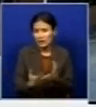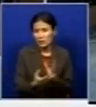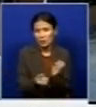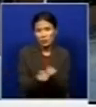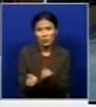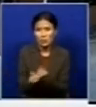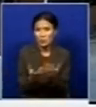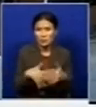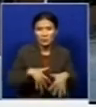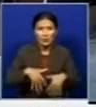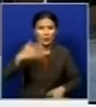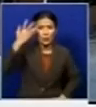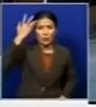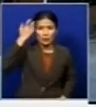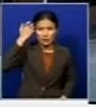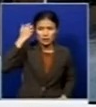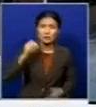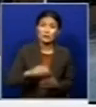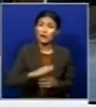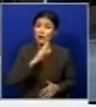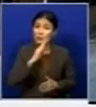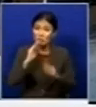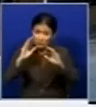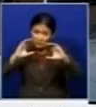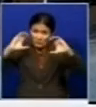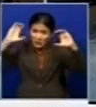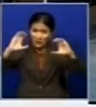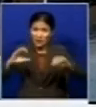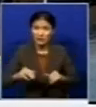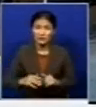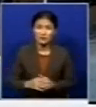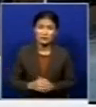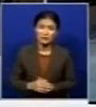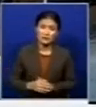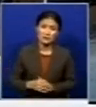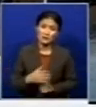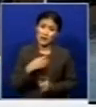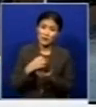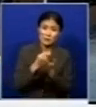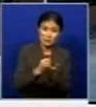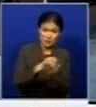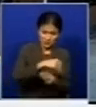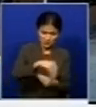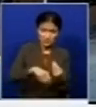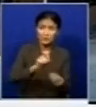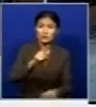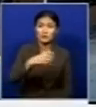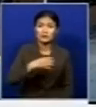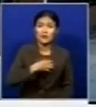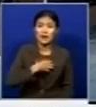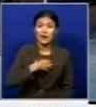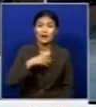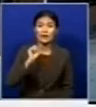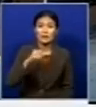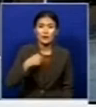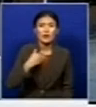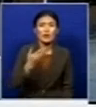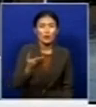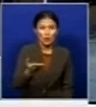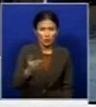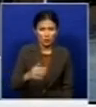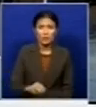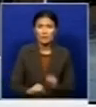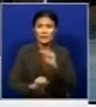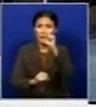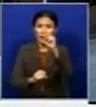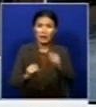างๆถ้าหากรัฐบาลอยากทำอะไรเพื่อเศรษฐกิจจริงๆก็ขอยกเลิกสถานการณ์ฉุกเฉินนะครับจะดีกว่าและ